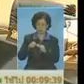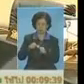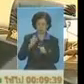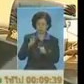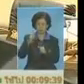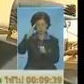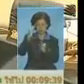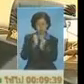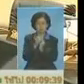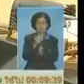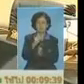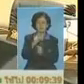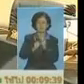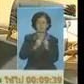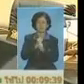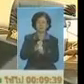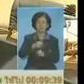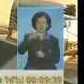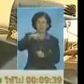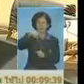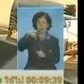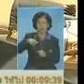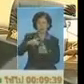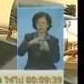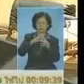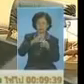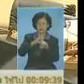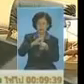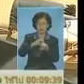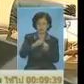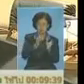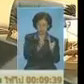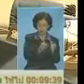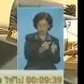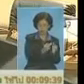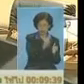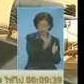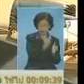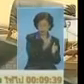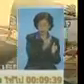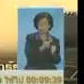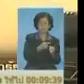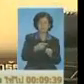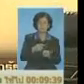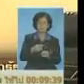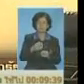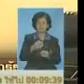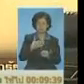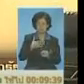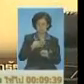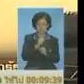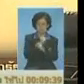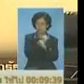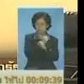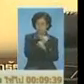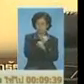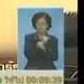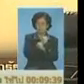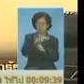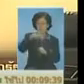11 ปีคุณพงษพัฒน์เขาเกี่ยวรอบแรกผมจะเรียนท่านประธานผมไม่มาปกป้องคุณพงษพัฒ